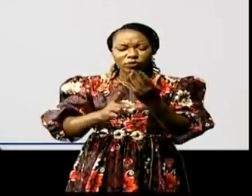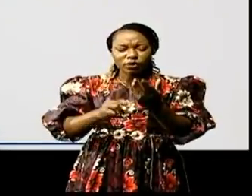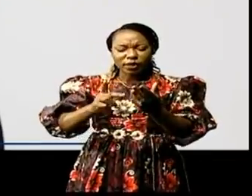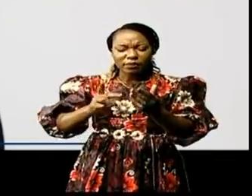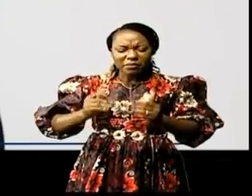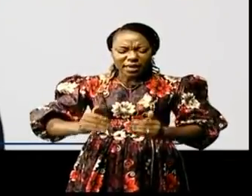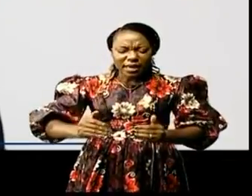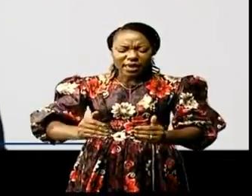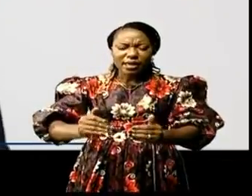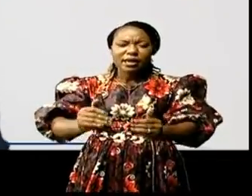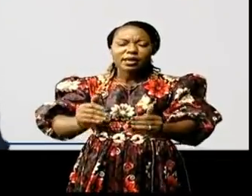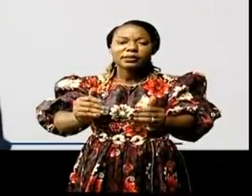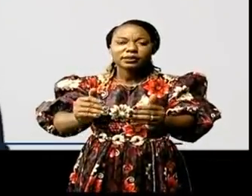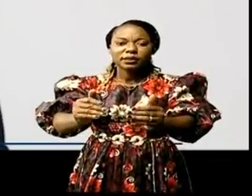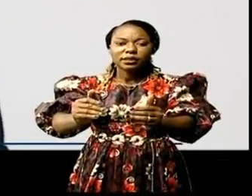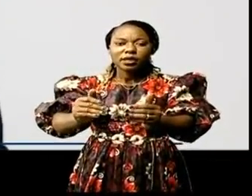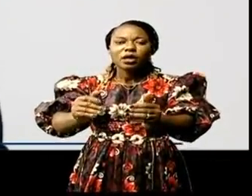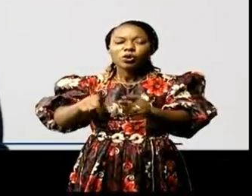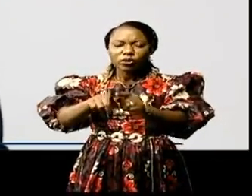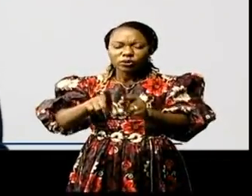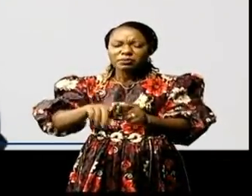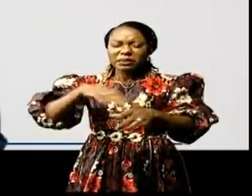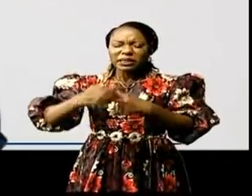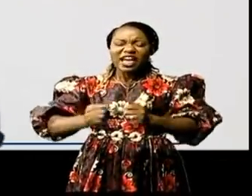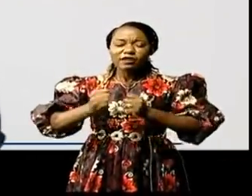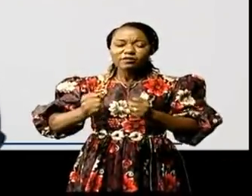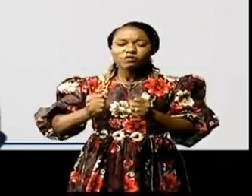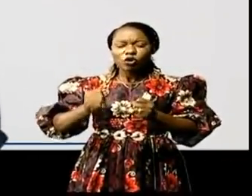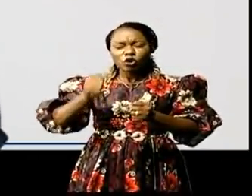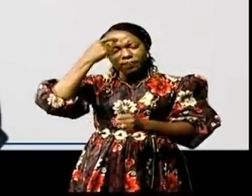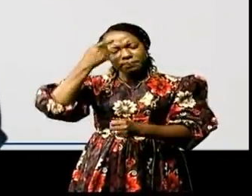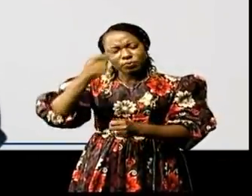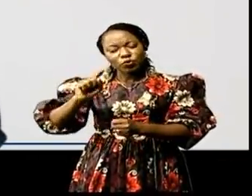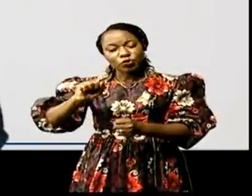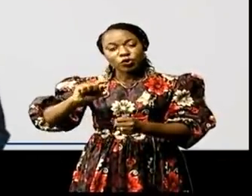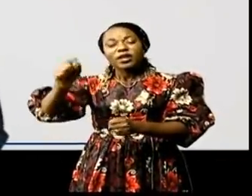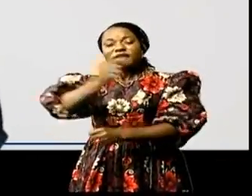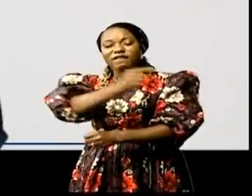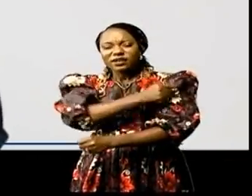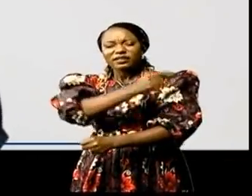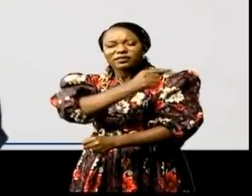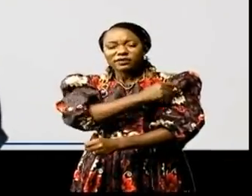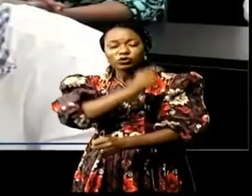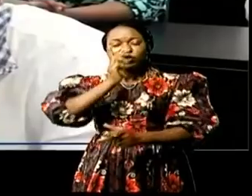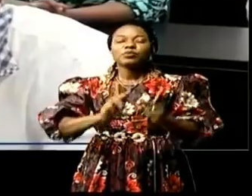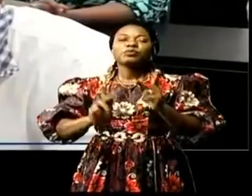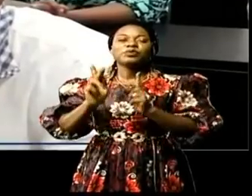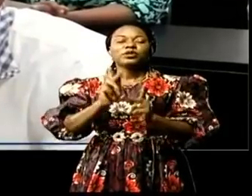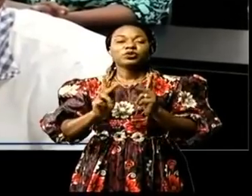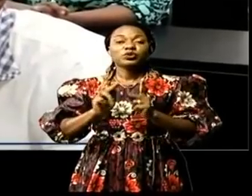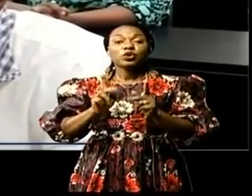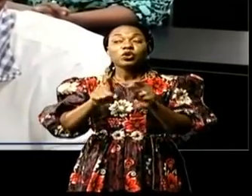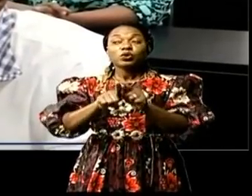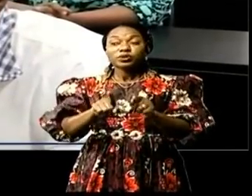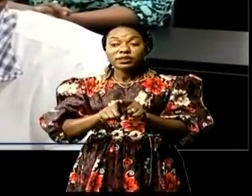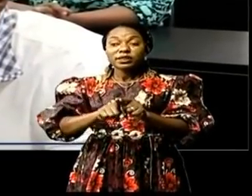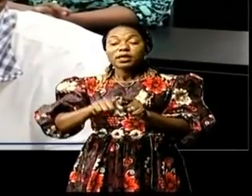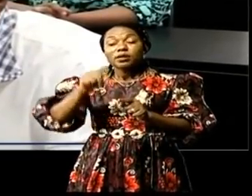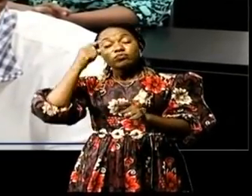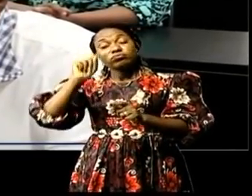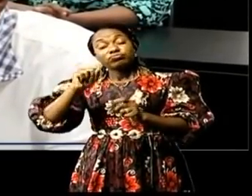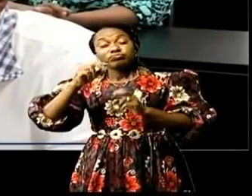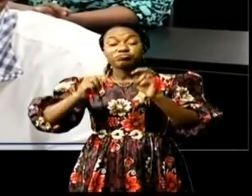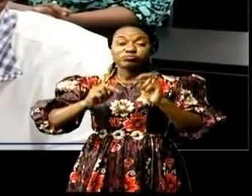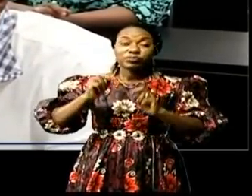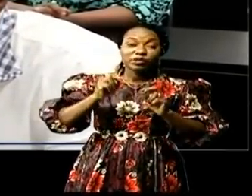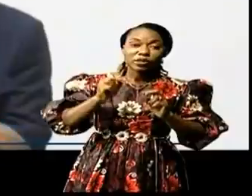vaccination augmente sa performance en ce qui concerne la vaccination de la population. Les mesures comme